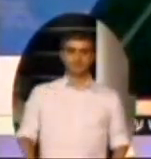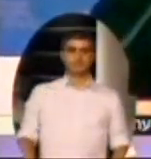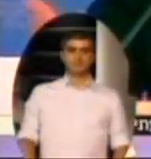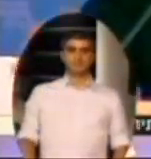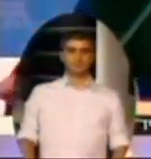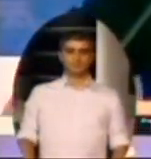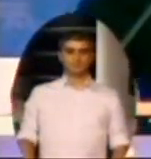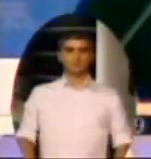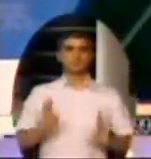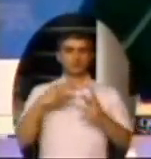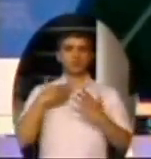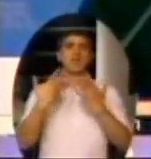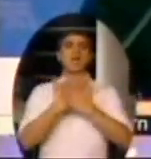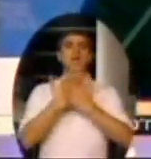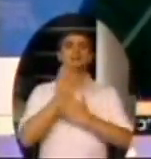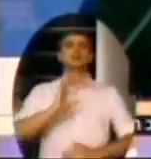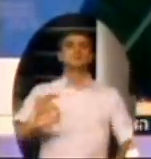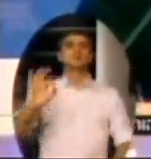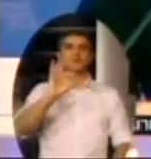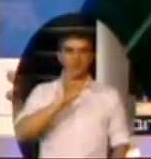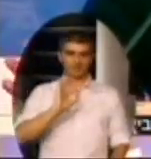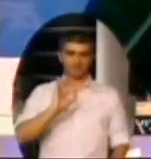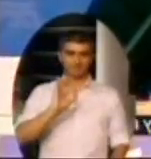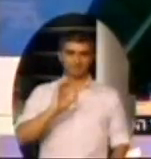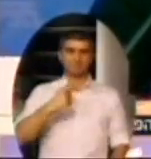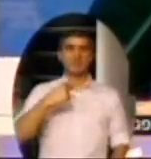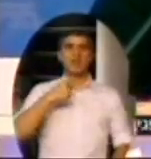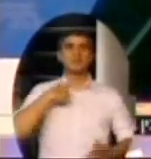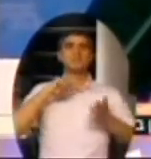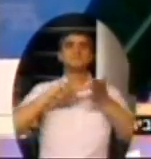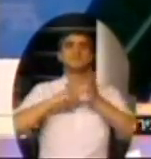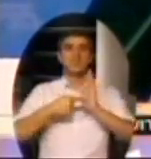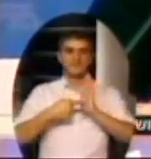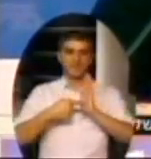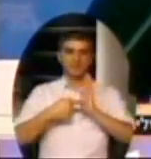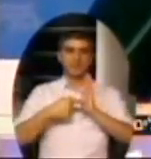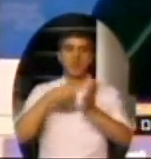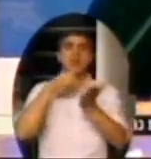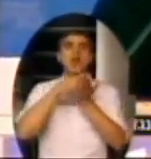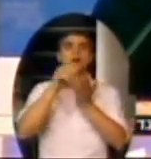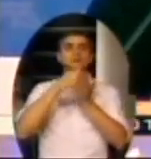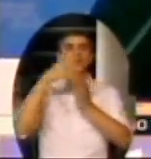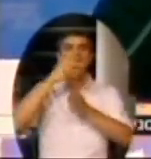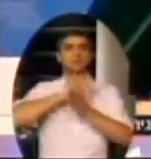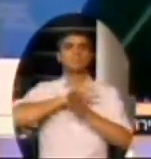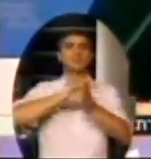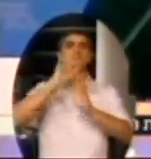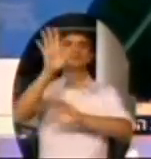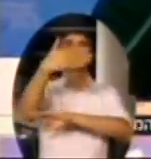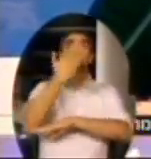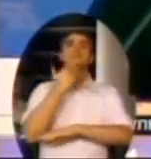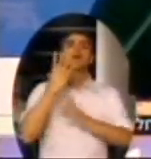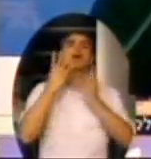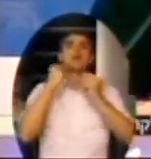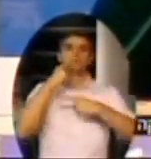ובכן יש לי חדשות בשבילכם אני מתכוון להמשיך להנהיג את מדינת ישראל